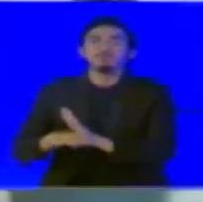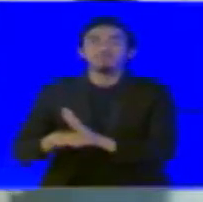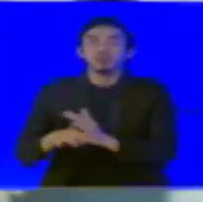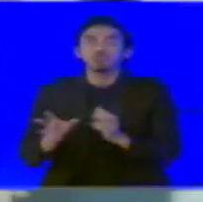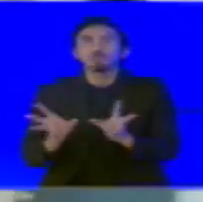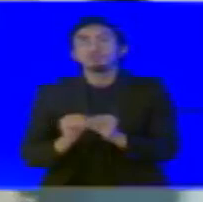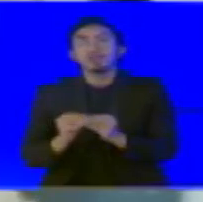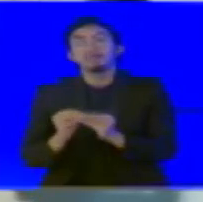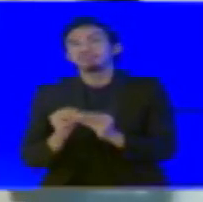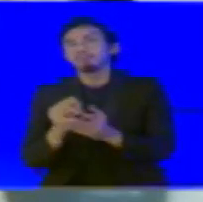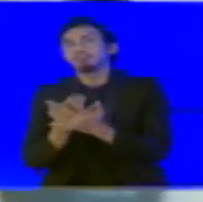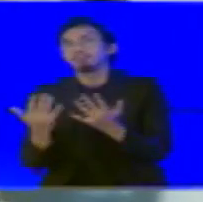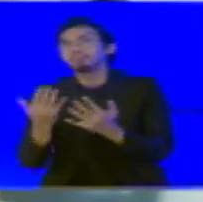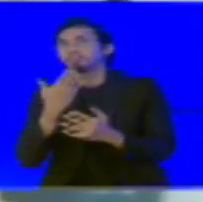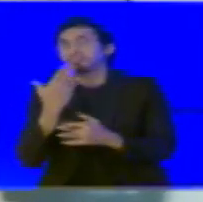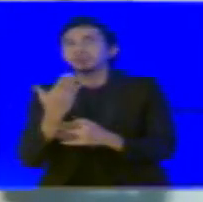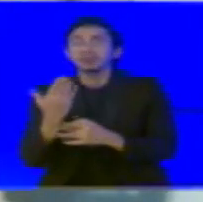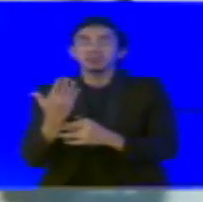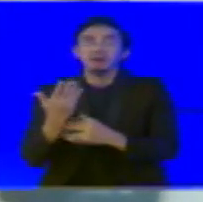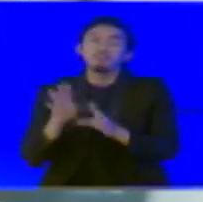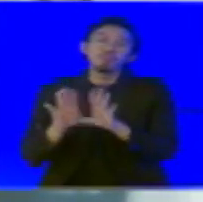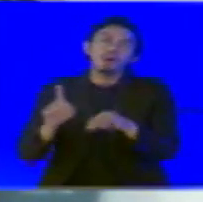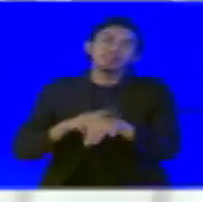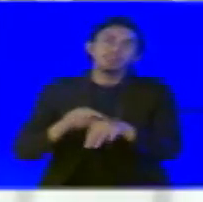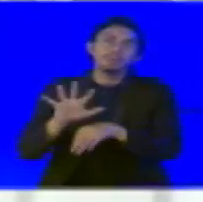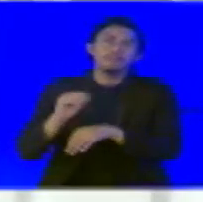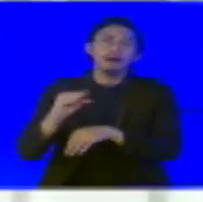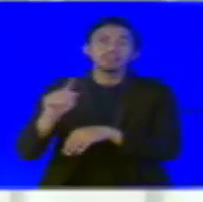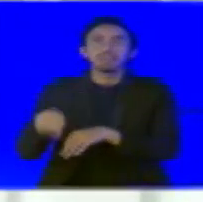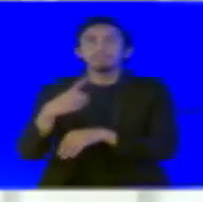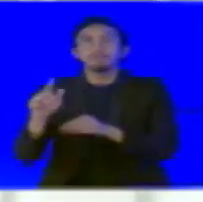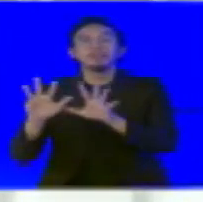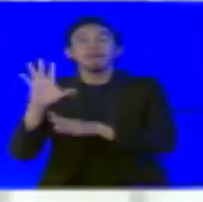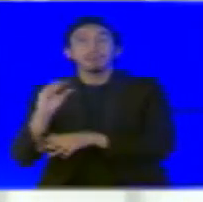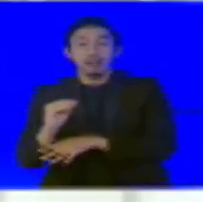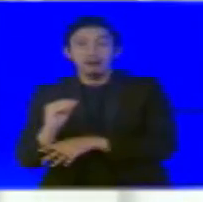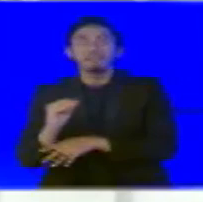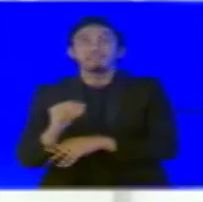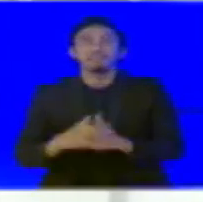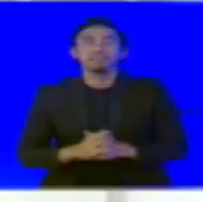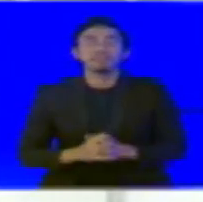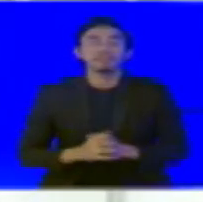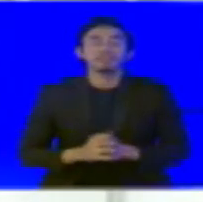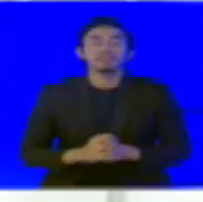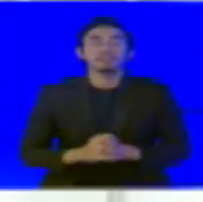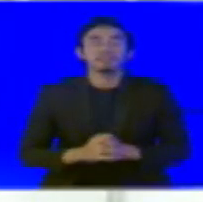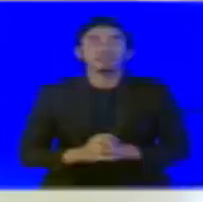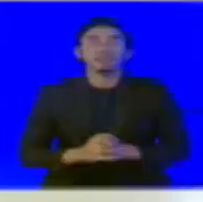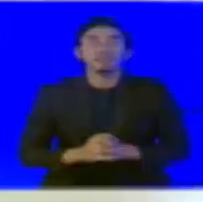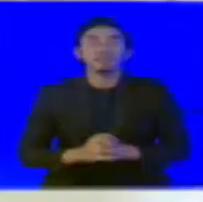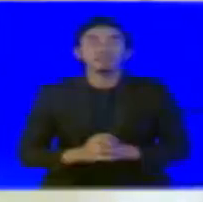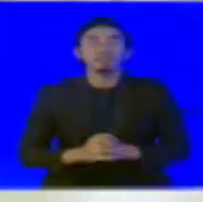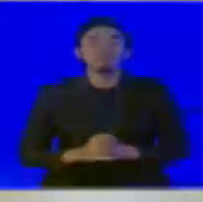akan dibuka jam 5 pagi dan ditutup jam 9 malam. Dari Sidoarjo, Jawa Timur, Pramono Putra, iNews melaporkan.